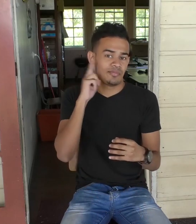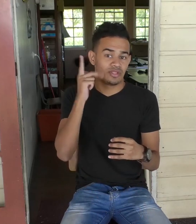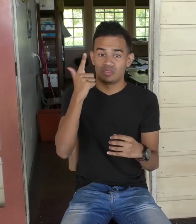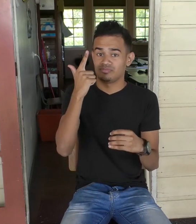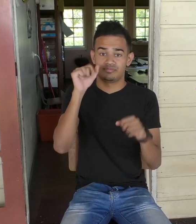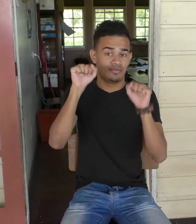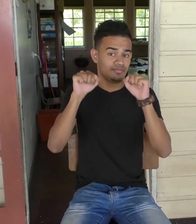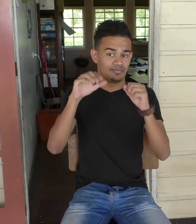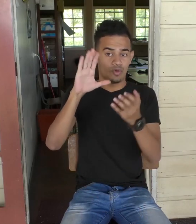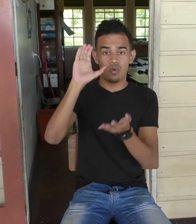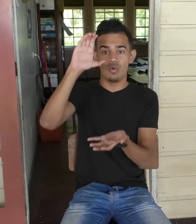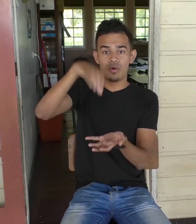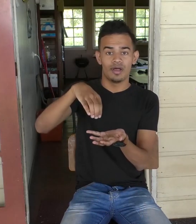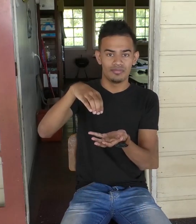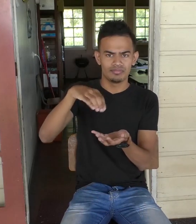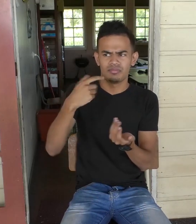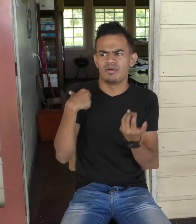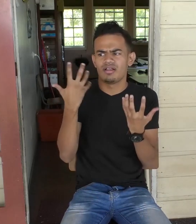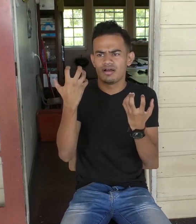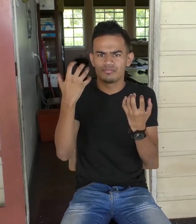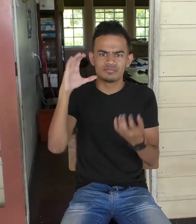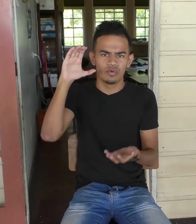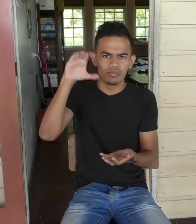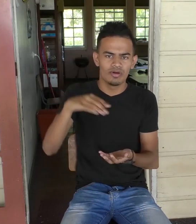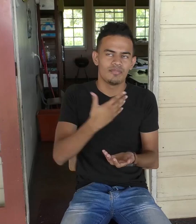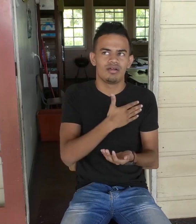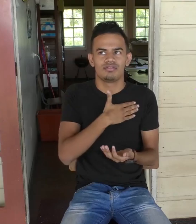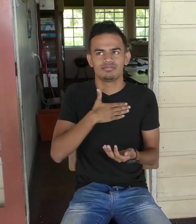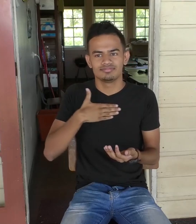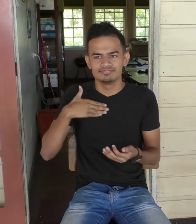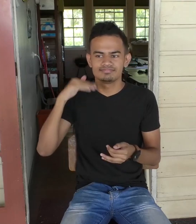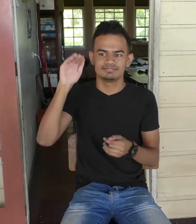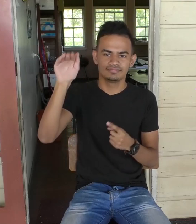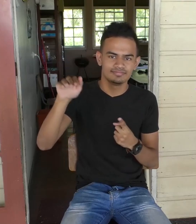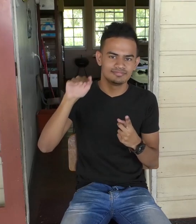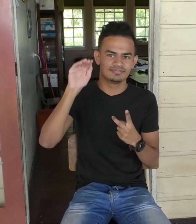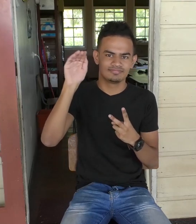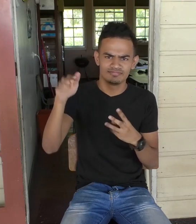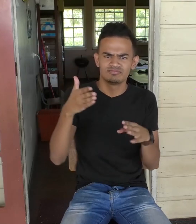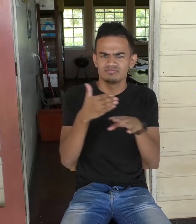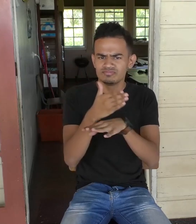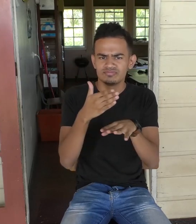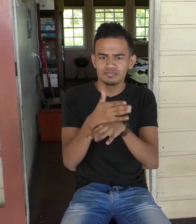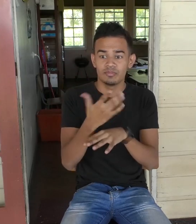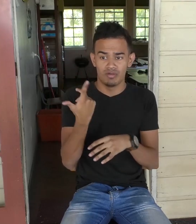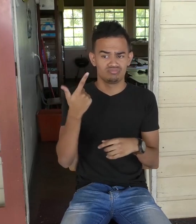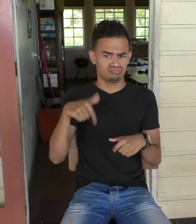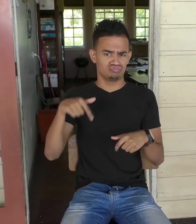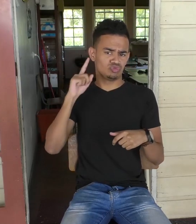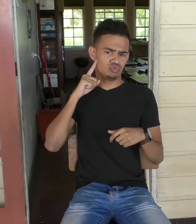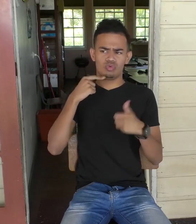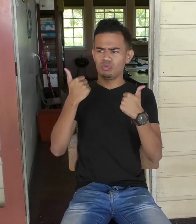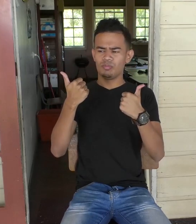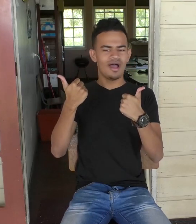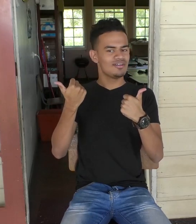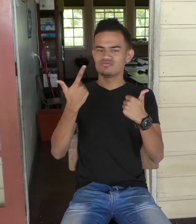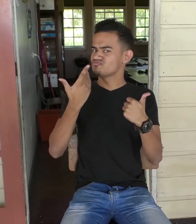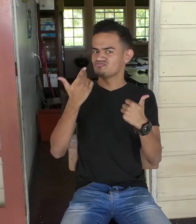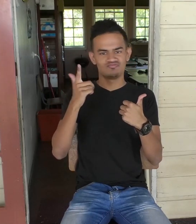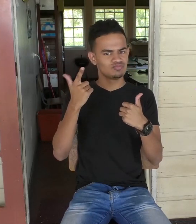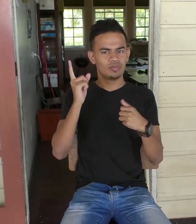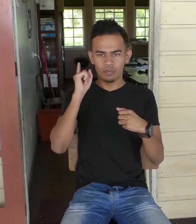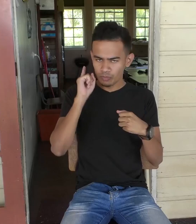Ook zegt hij. We hebben eigenlijk nog geen clubhuis. We wilden zo'n lange clubhuis hebben. Het heeft zo lang